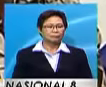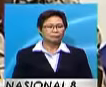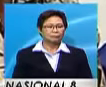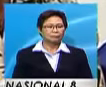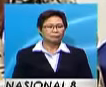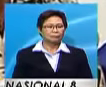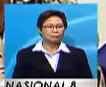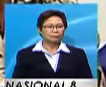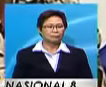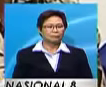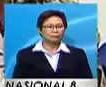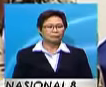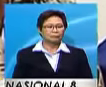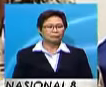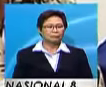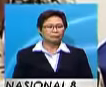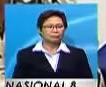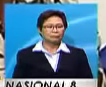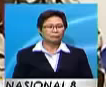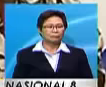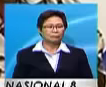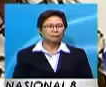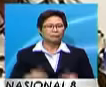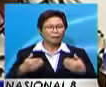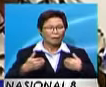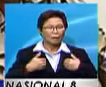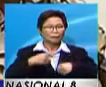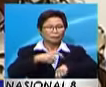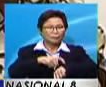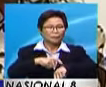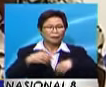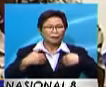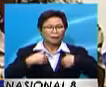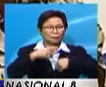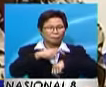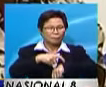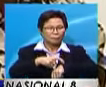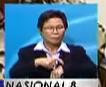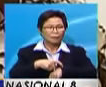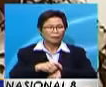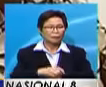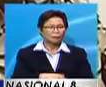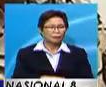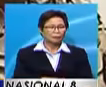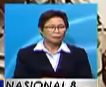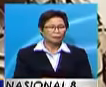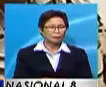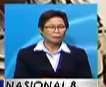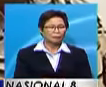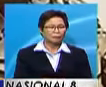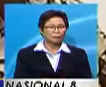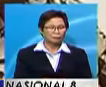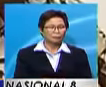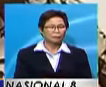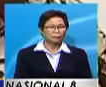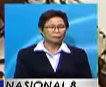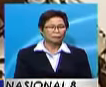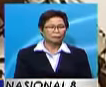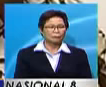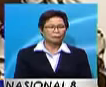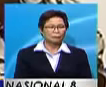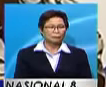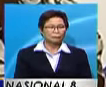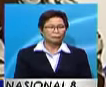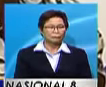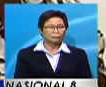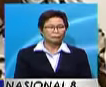Hai polisi Indonesia JD segi macam ade mase dibeli hadit slot kosong di begitu dia meski tak peduli Yang penting bisa ketutup